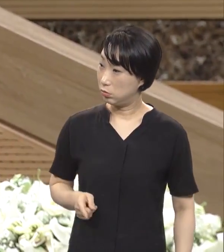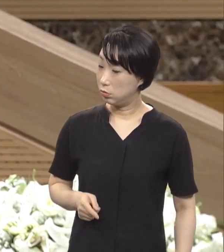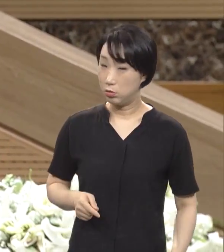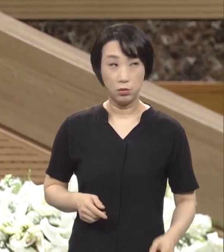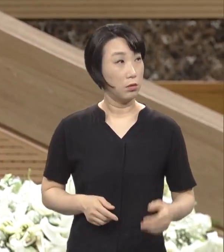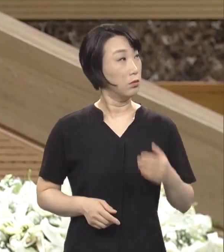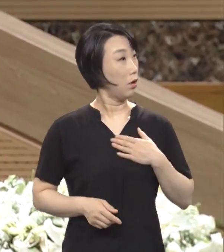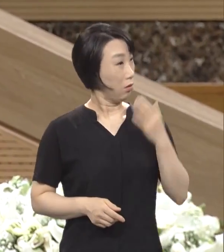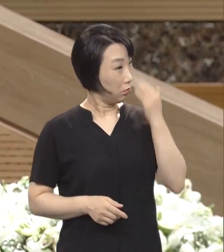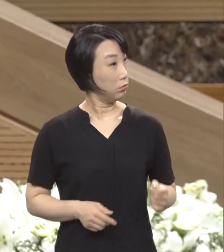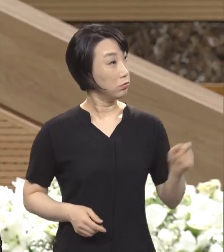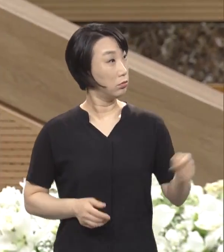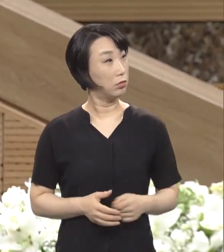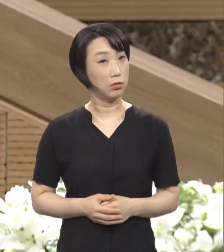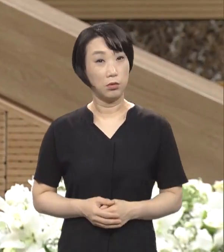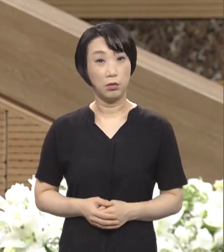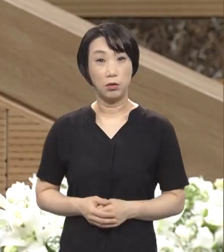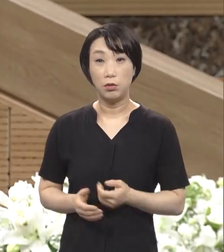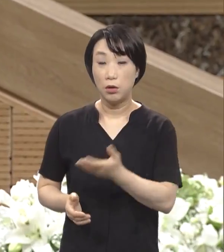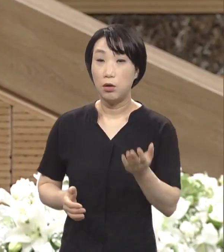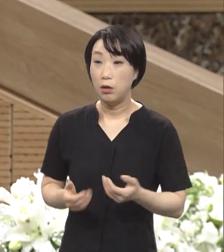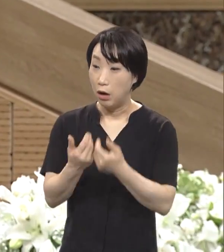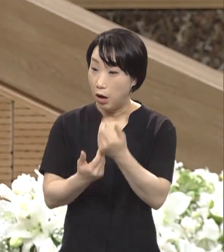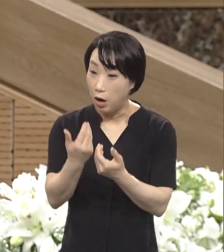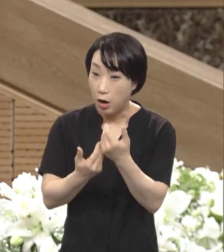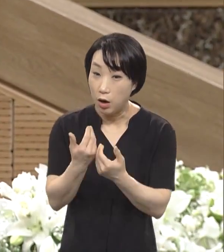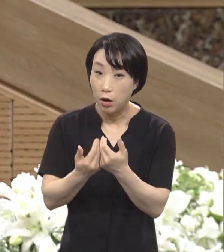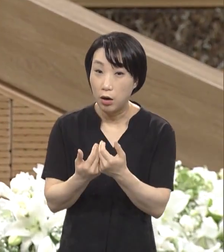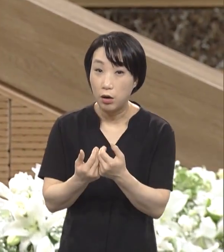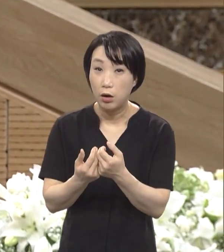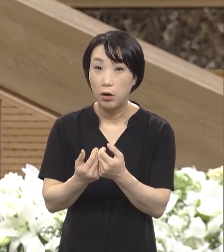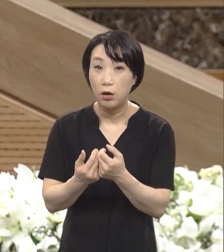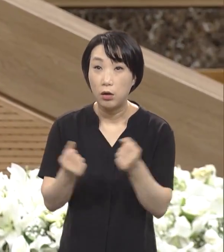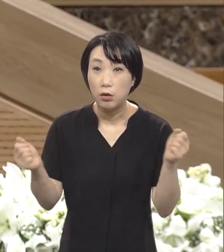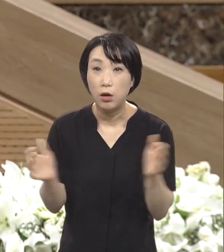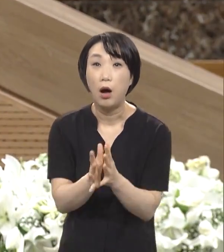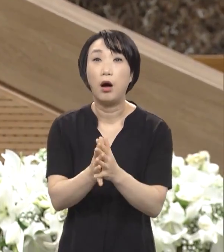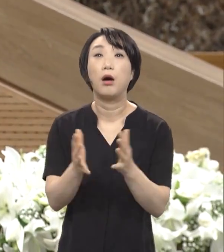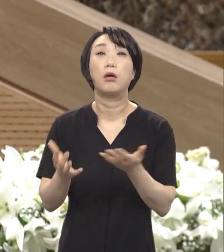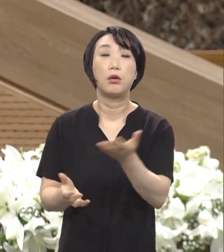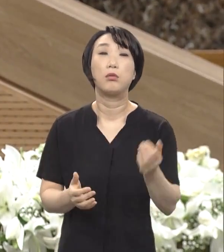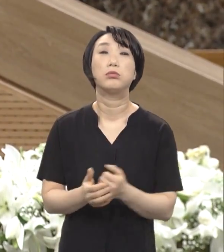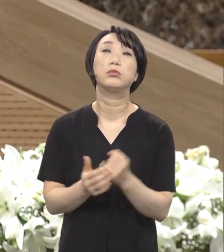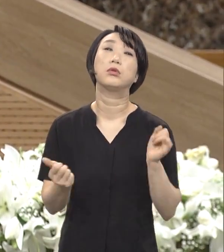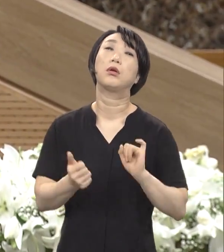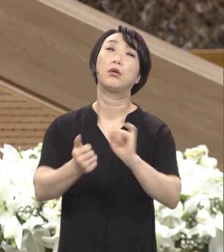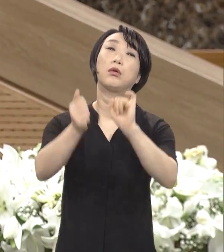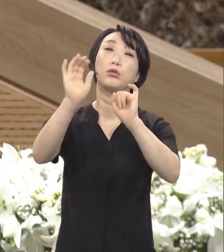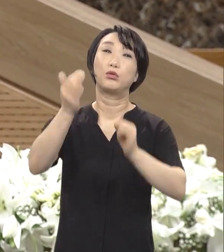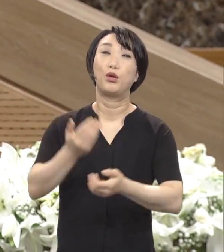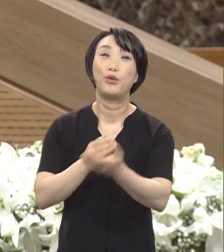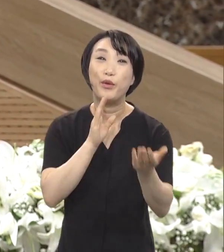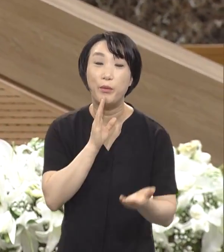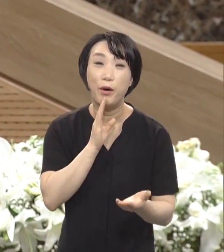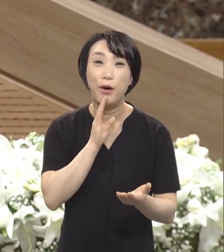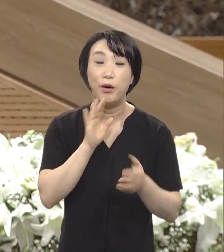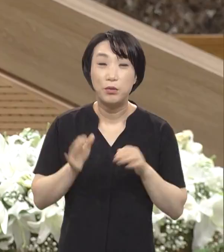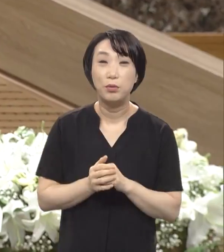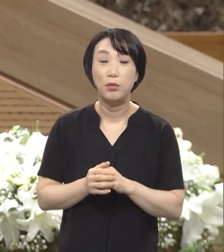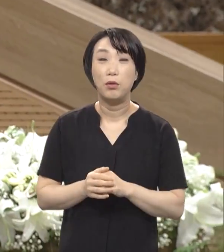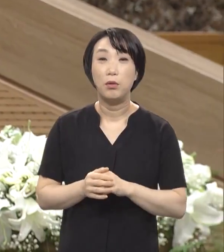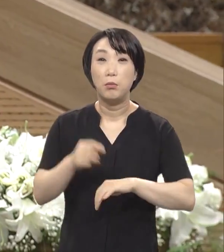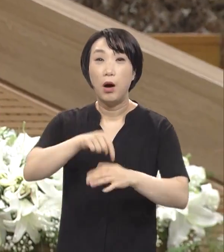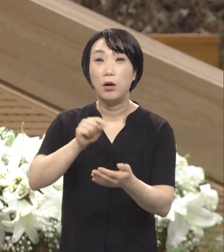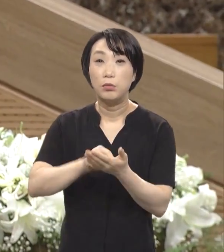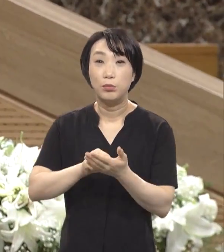나도 힘들다. 그러고 트러블이 일어나면 쌈질이 벌어지잖아요. 그럼 마음을 서로 읽을